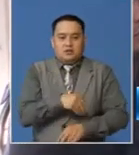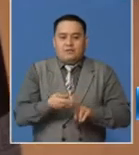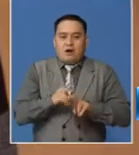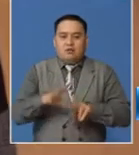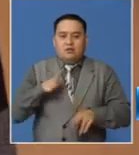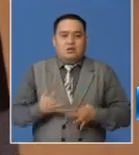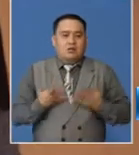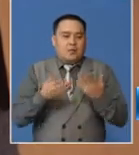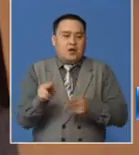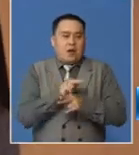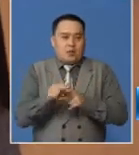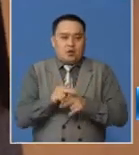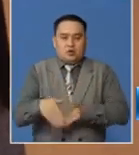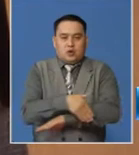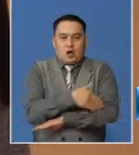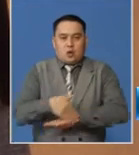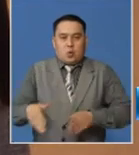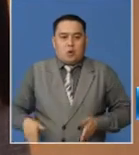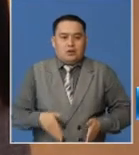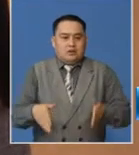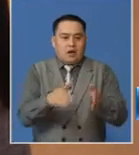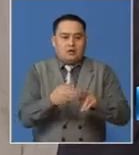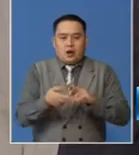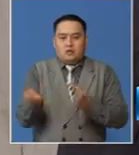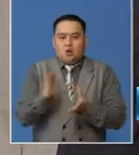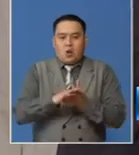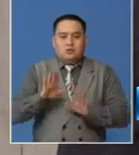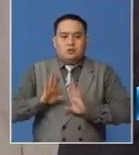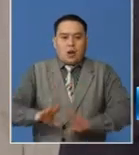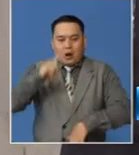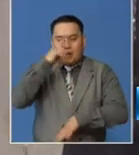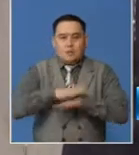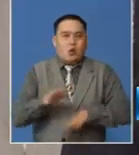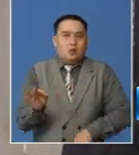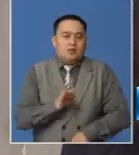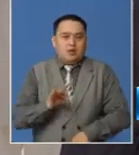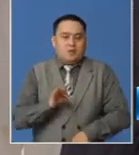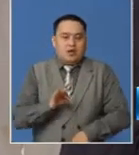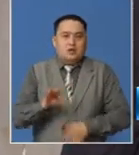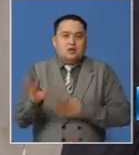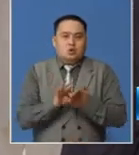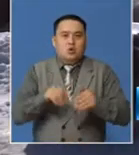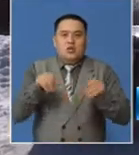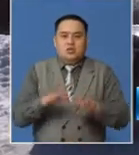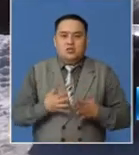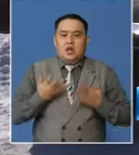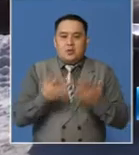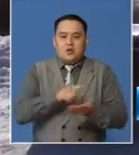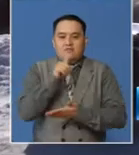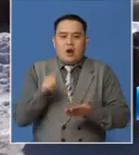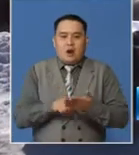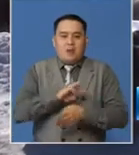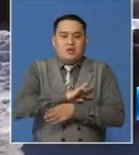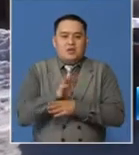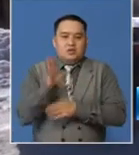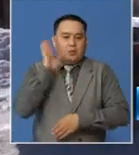декорации, требуют ремонта и дороги. Ситуацией воочию ознакомились заместители акима области. Срочного решения требует вопрос